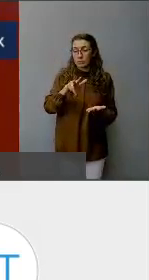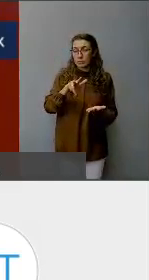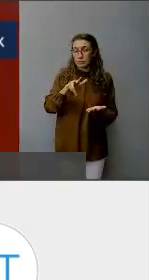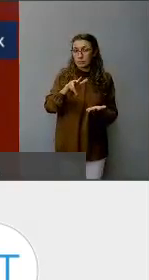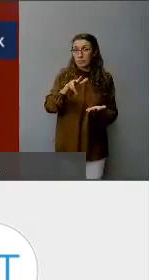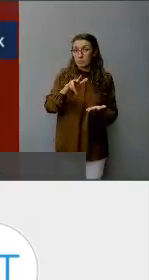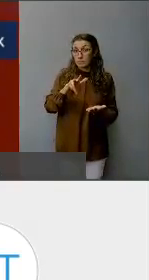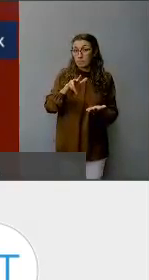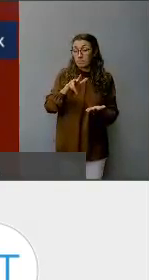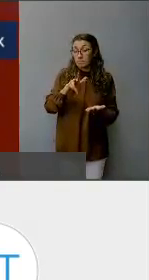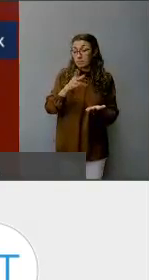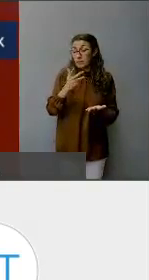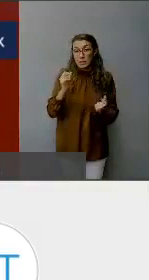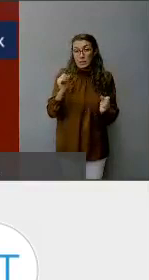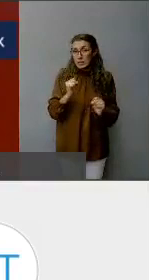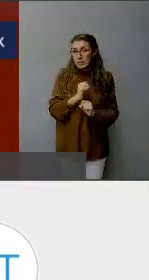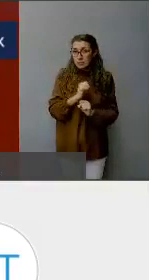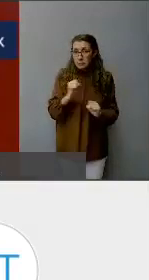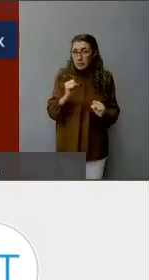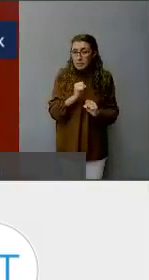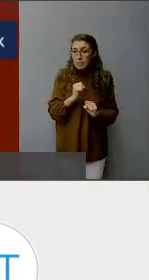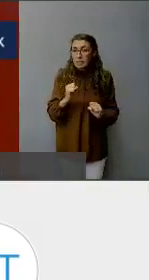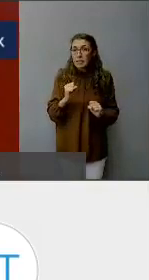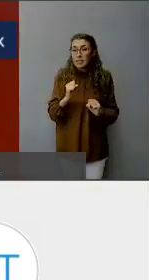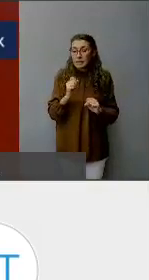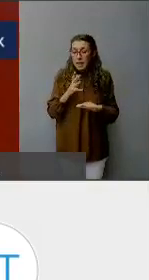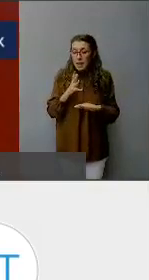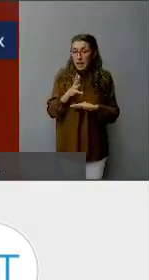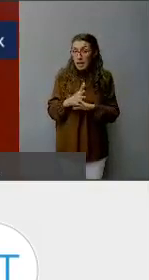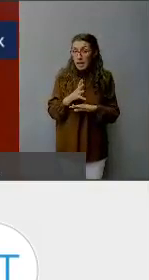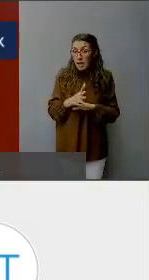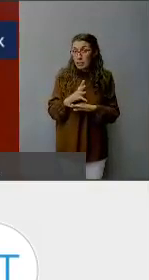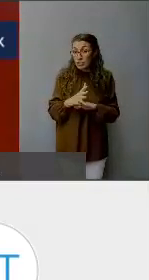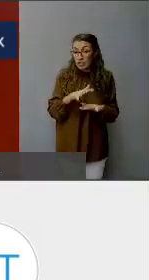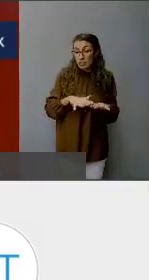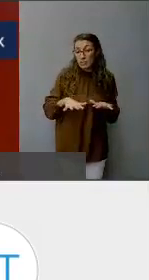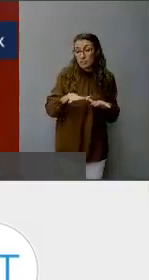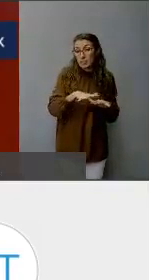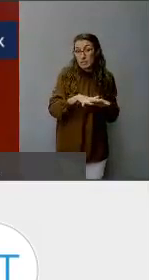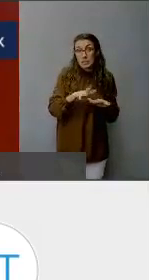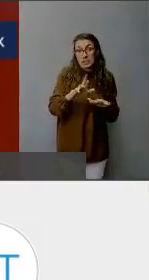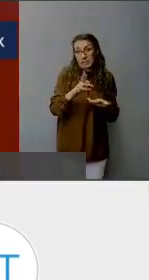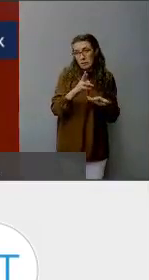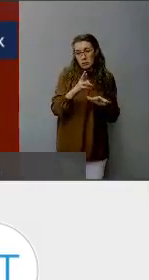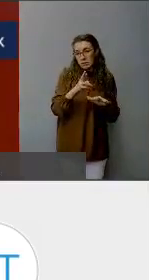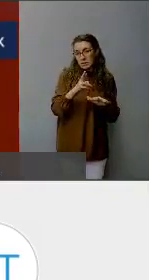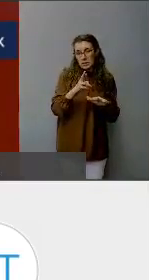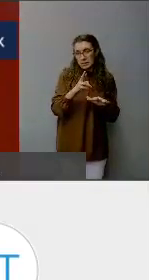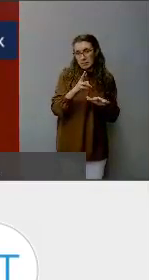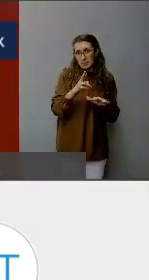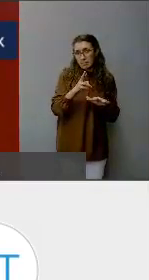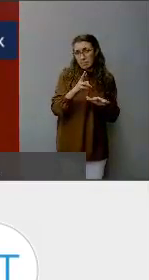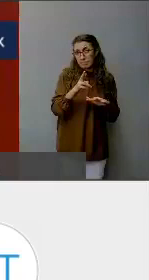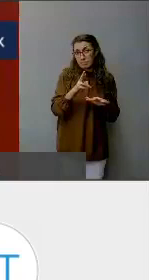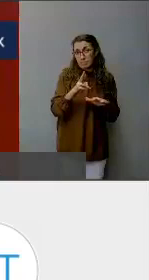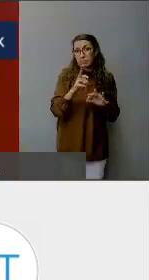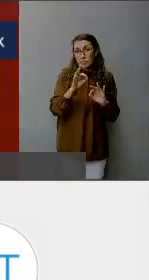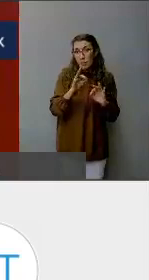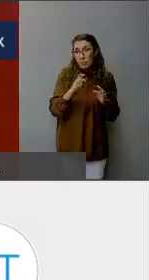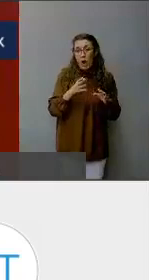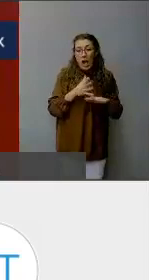l'impossibilità di fatto di accedere da piazzale dalla piazza remondini attraverso il vecchio